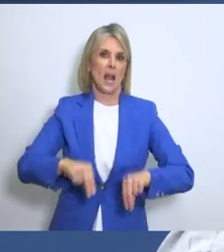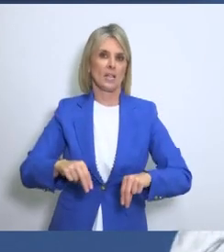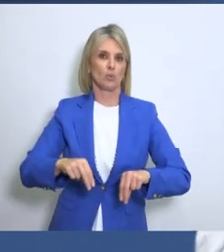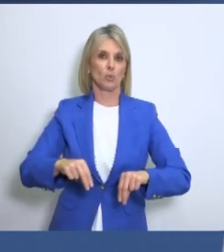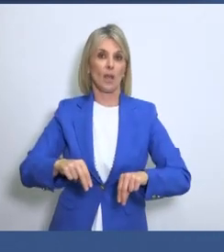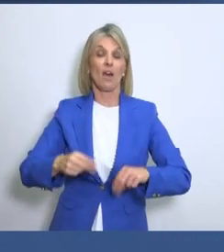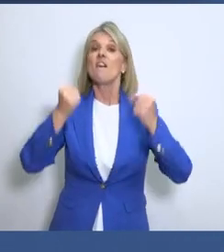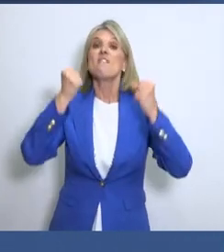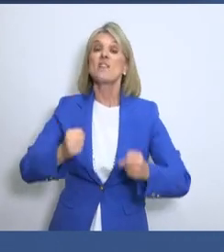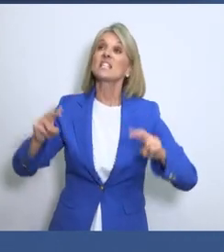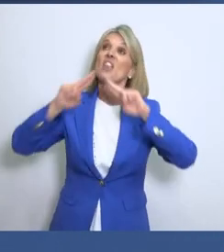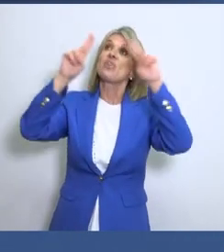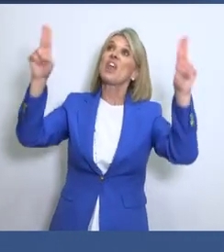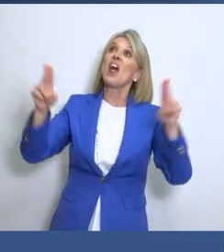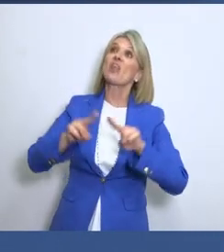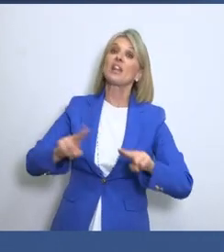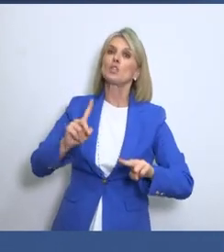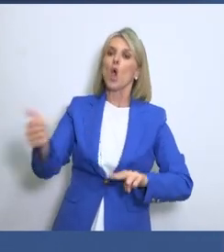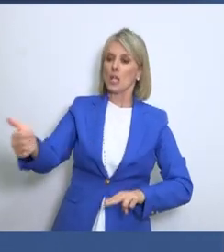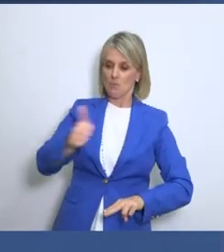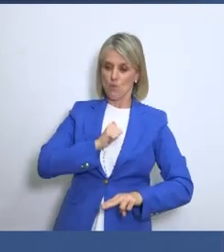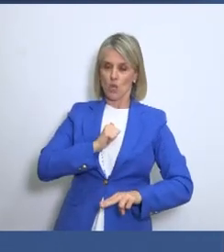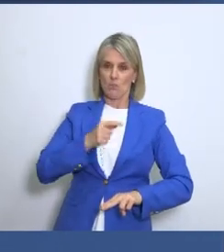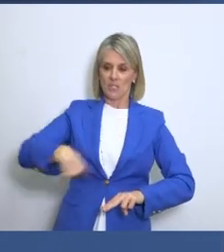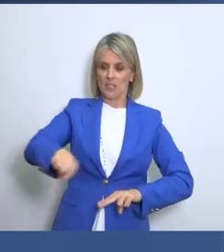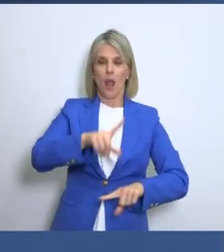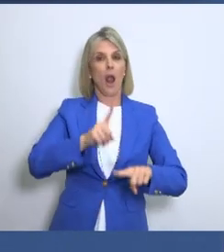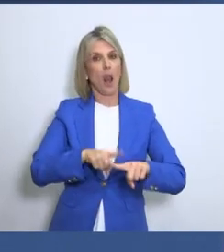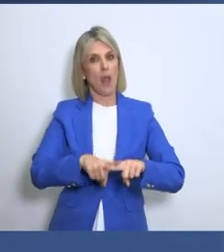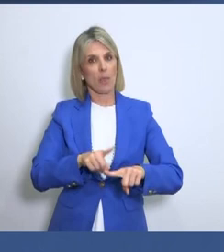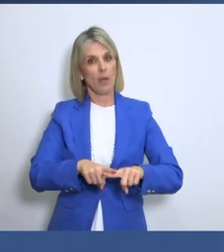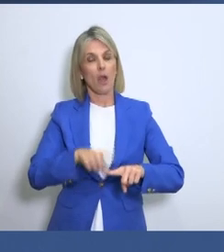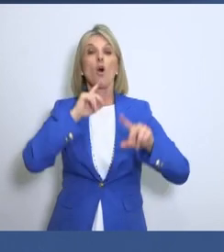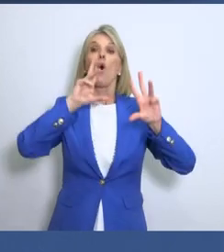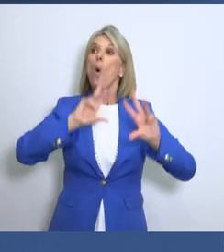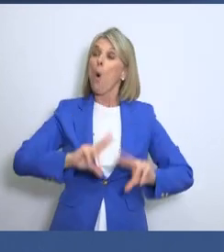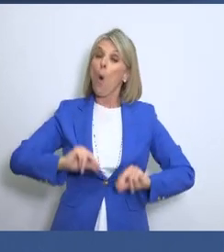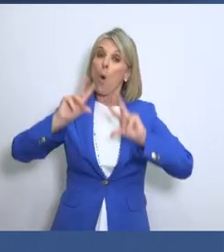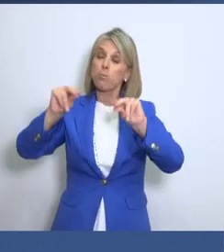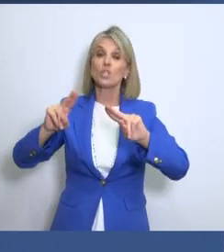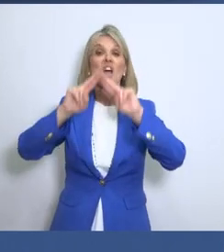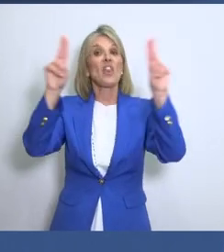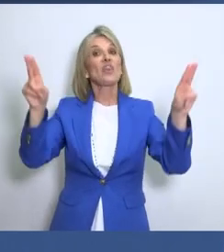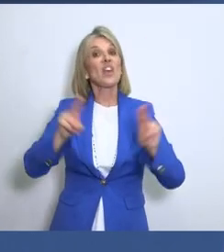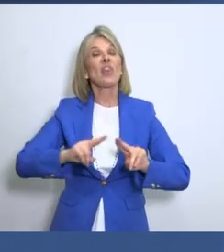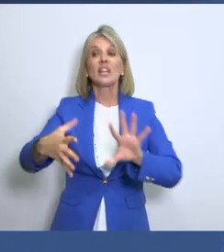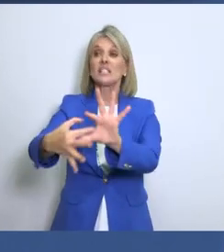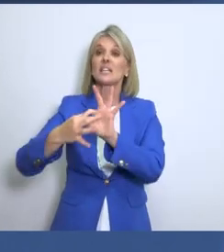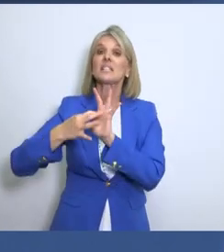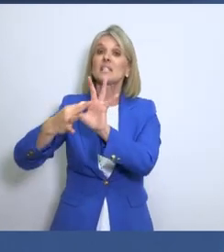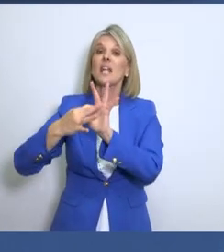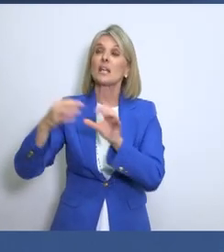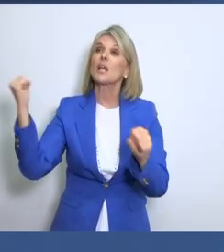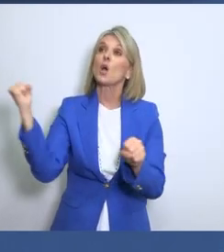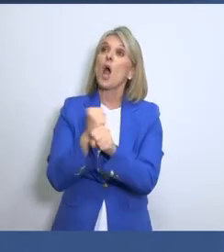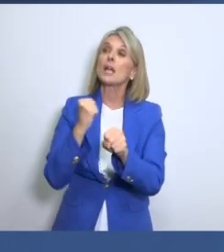διεθνές επίπεδο, όπως επίσης και η διεθνή συνεργασία των εργαζομένων όλων των